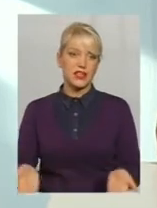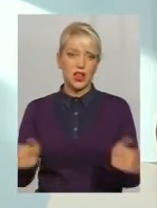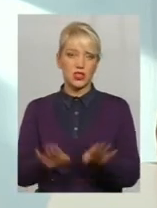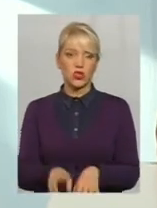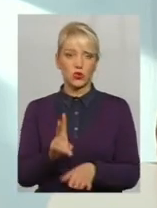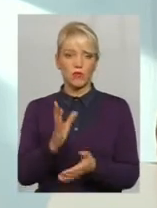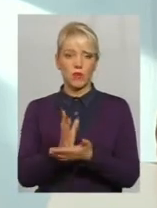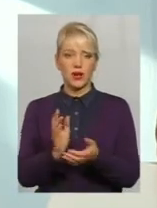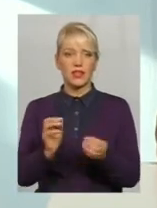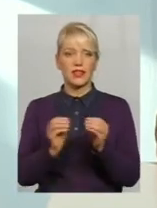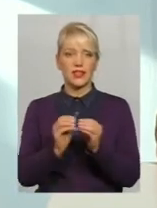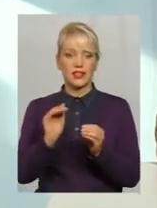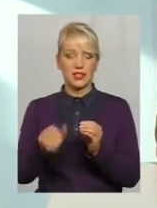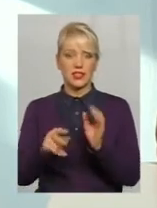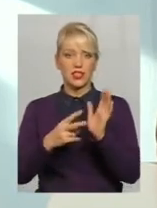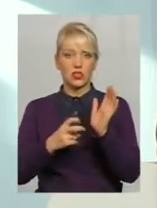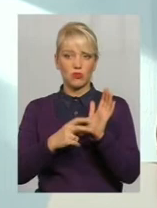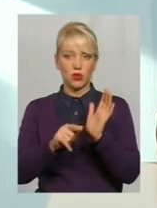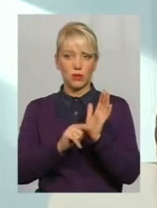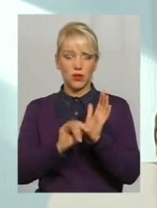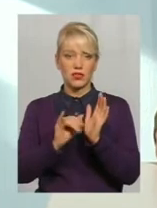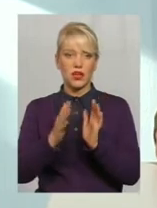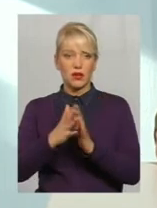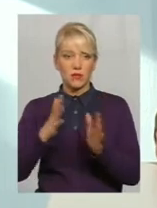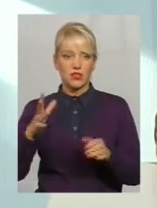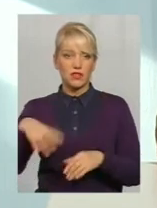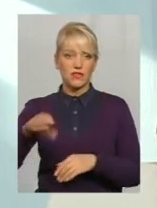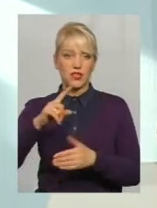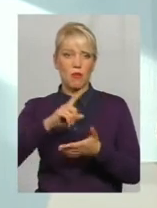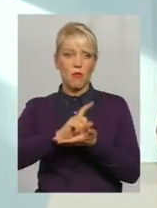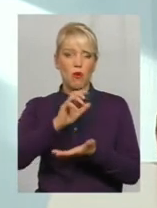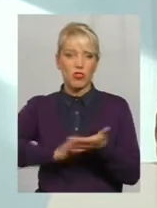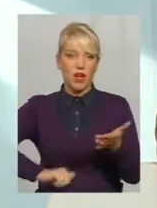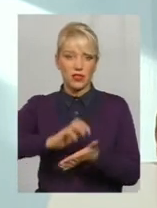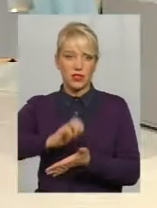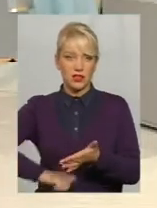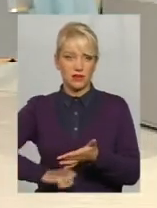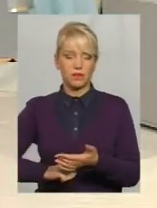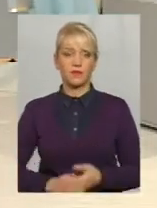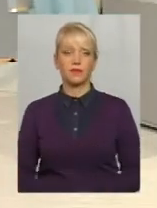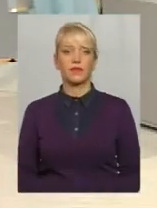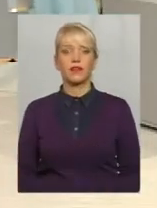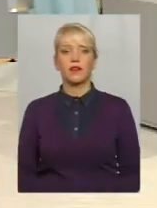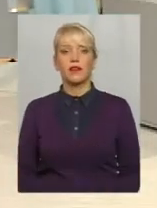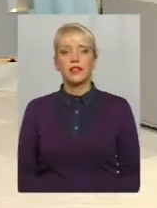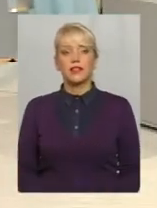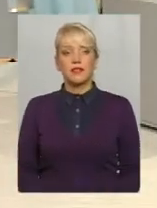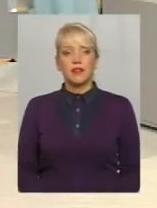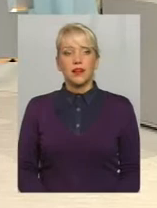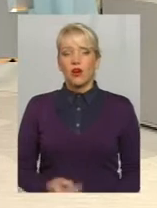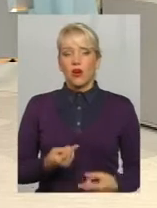мають пенсії 10700 і більше, вони всі оподатковуються. Тому тут змін не відбулося ніяких. Ольга Сергіївна, власне, у